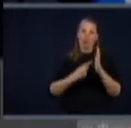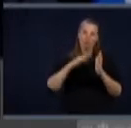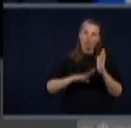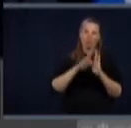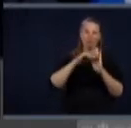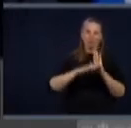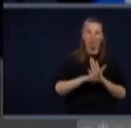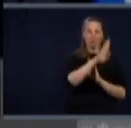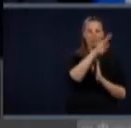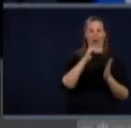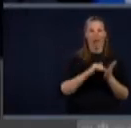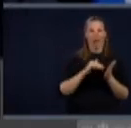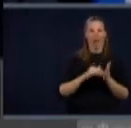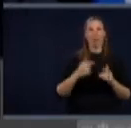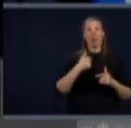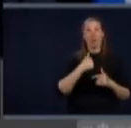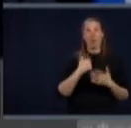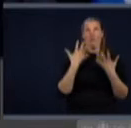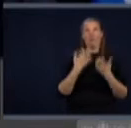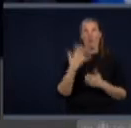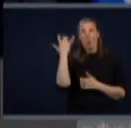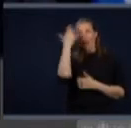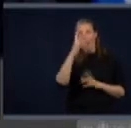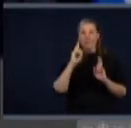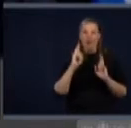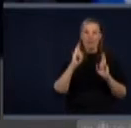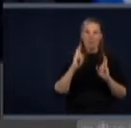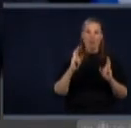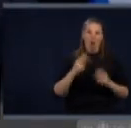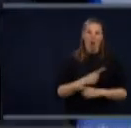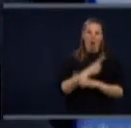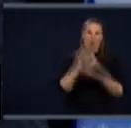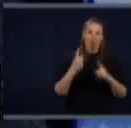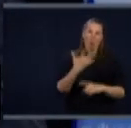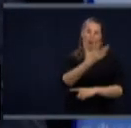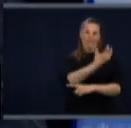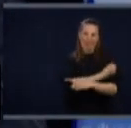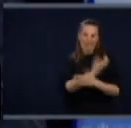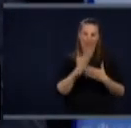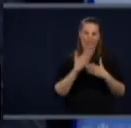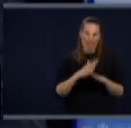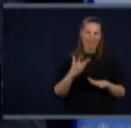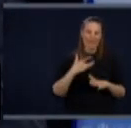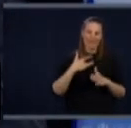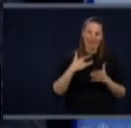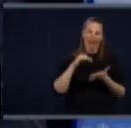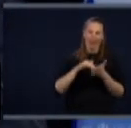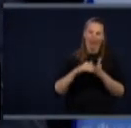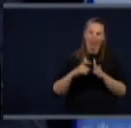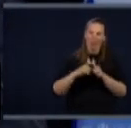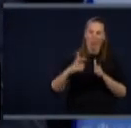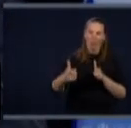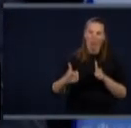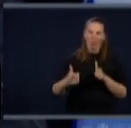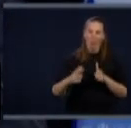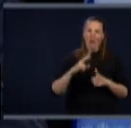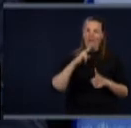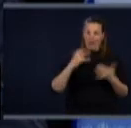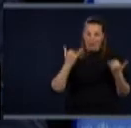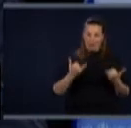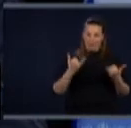d'un vaccin, je rêve d'un traitement, puis ça va être long. Puis on le fait maintenant parce que le même problème va se retrouver